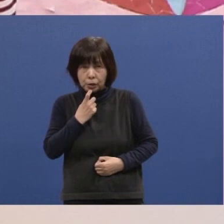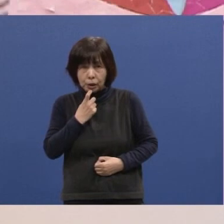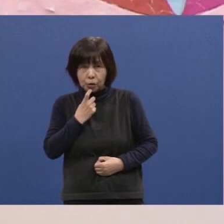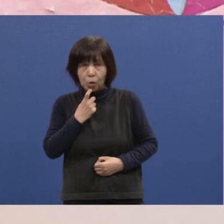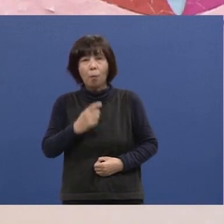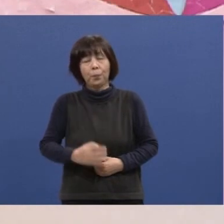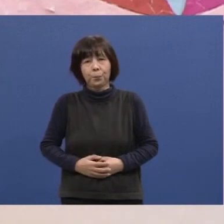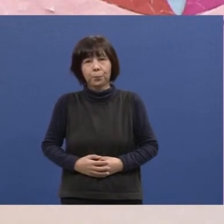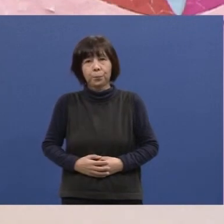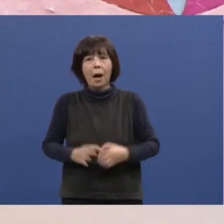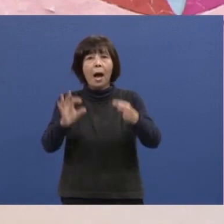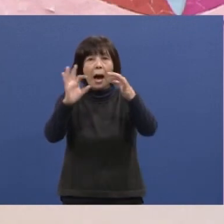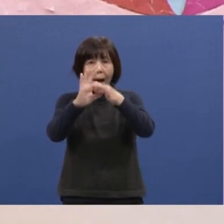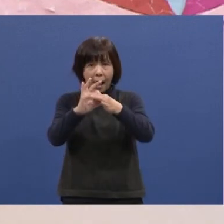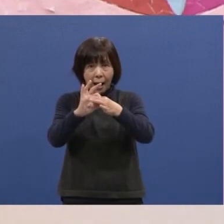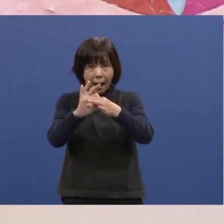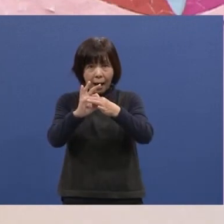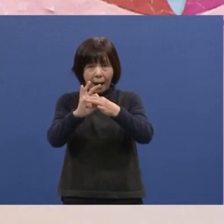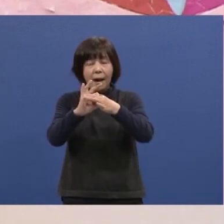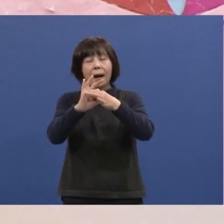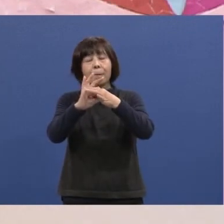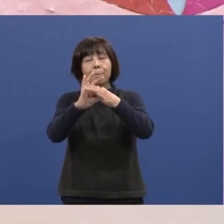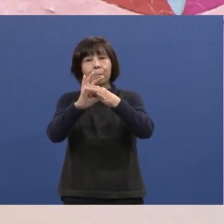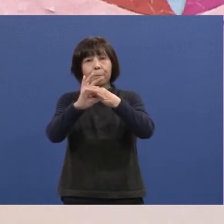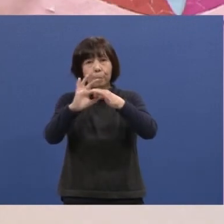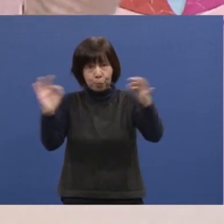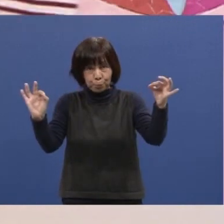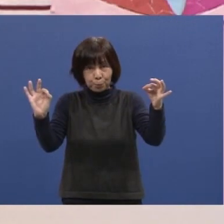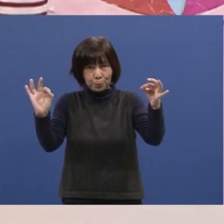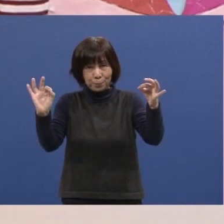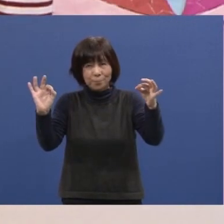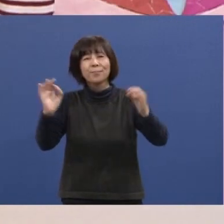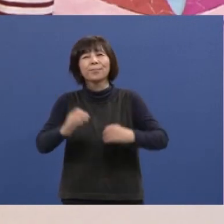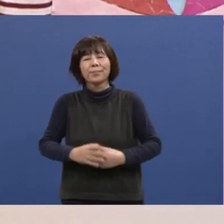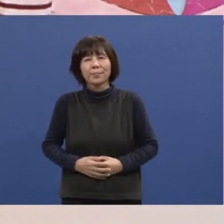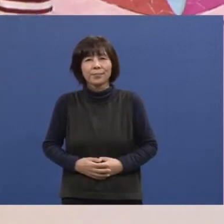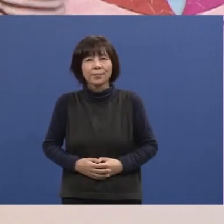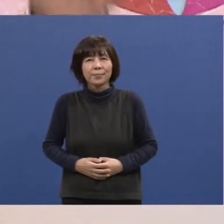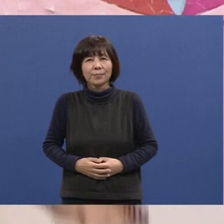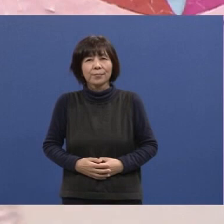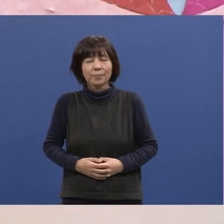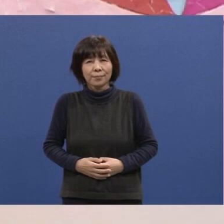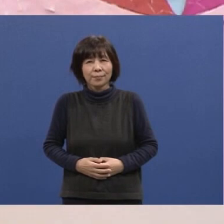ね。はーう。